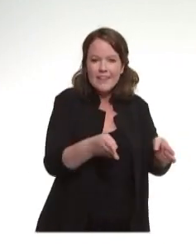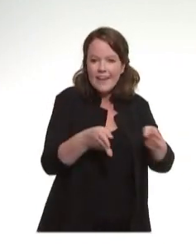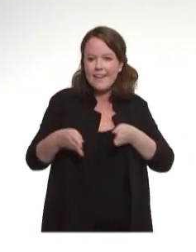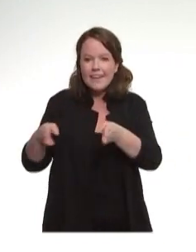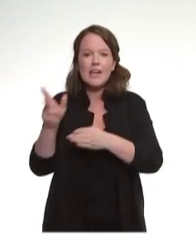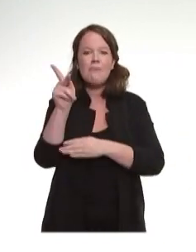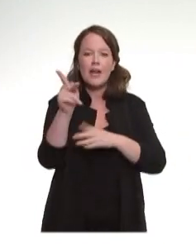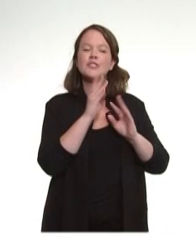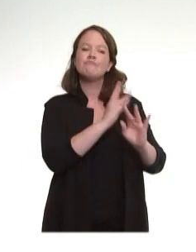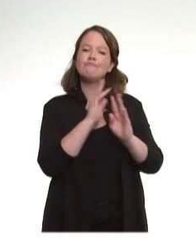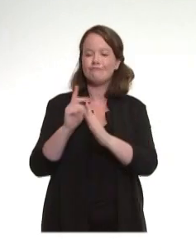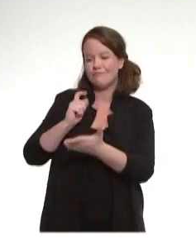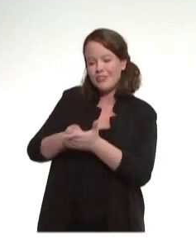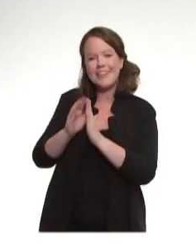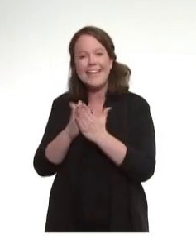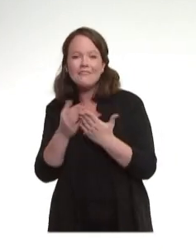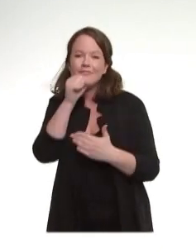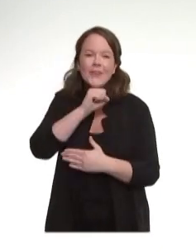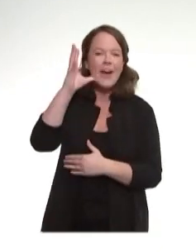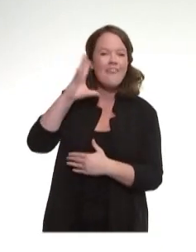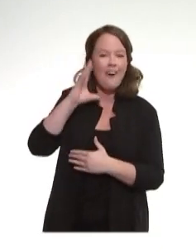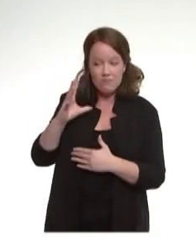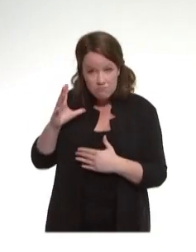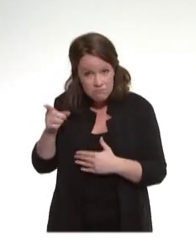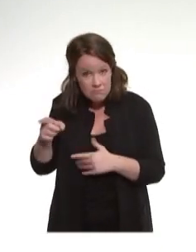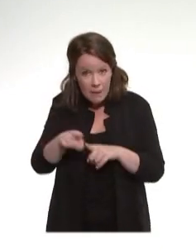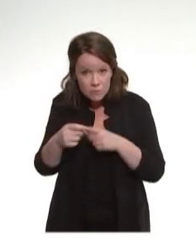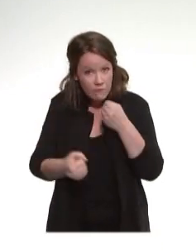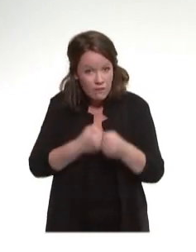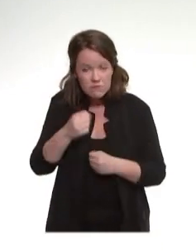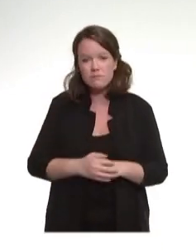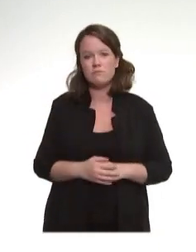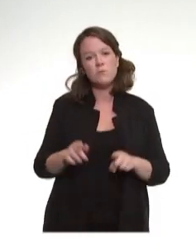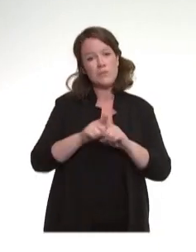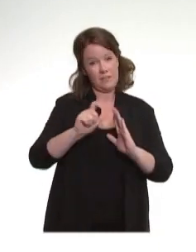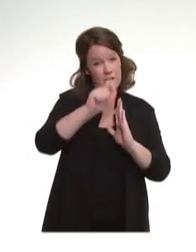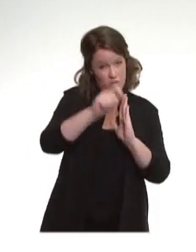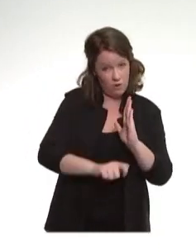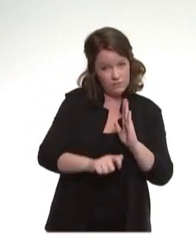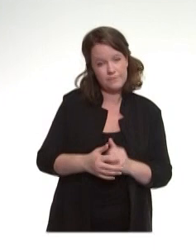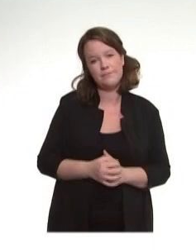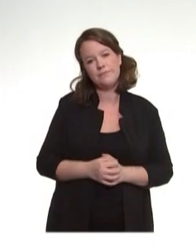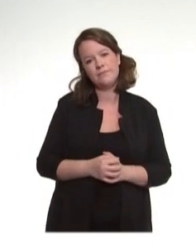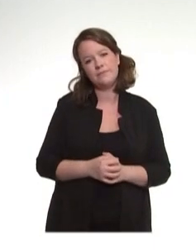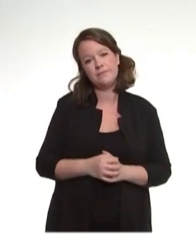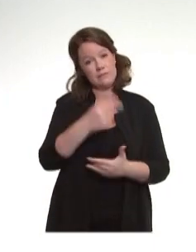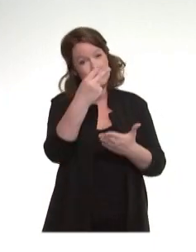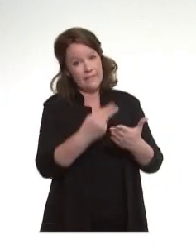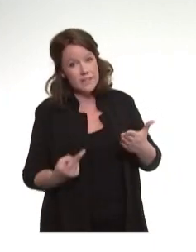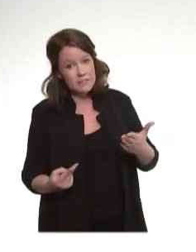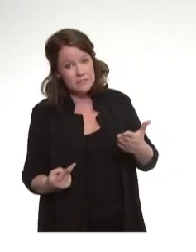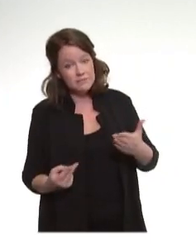paris aujourd'hui je pense aux arts de la table puisqu'il y a moins de restaurants ouverts je pense aux graphistes